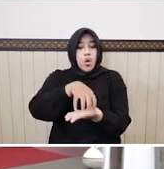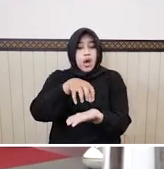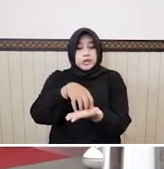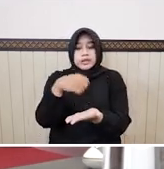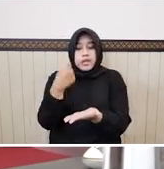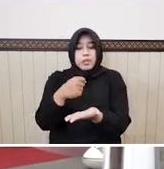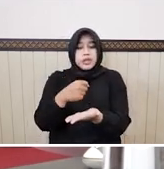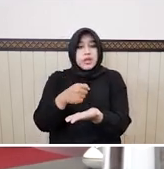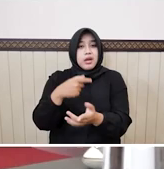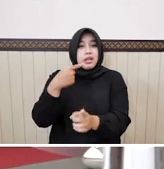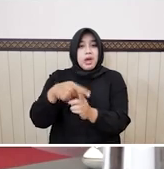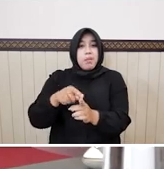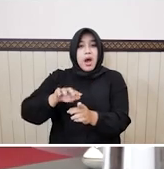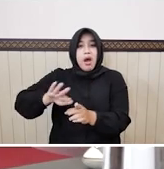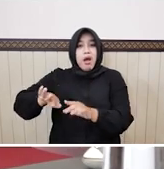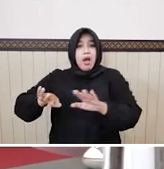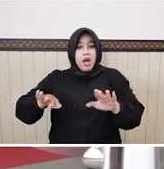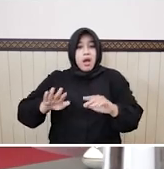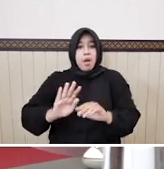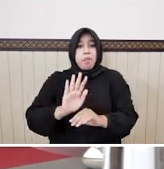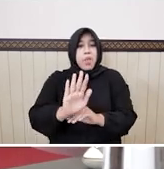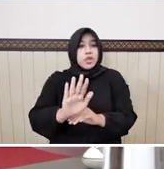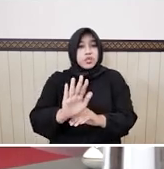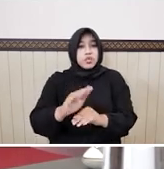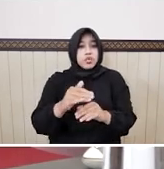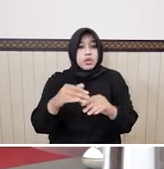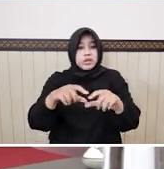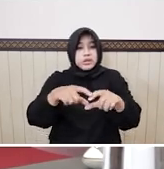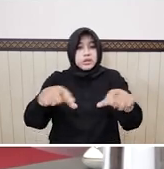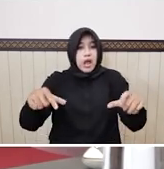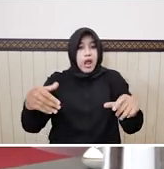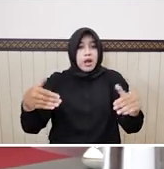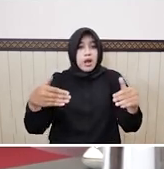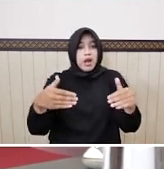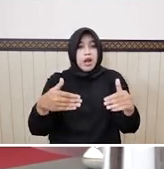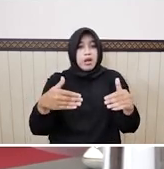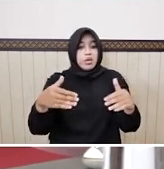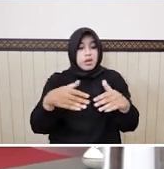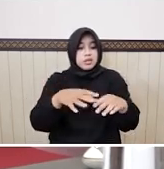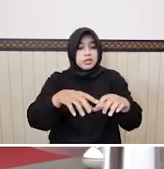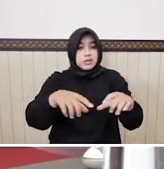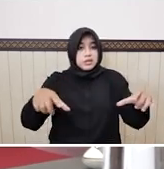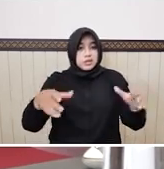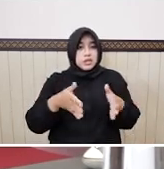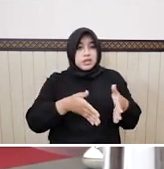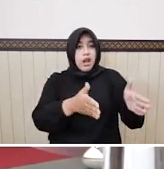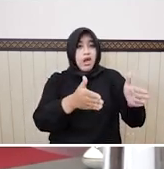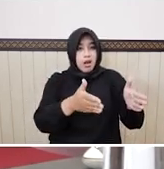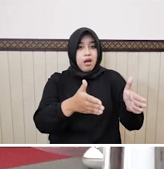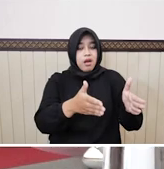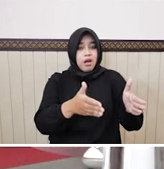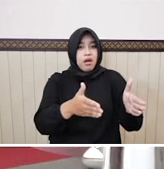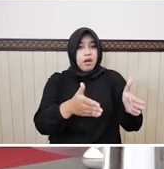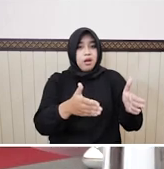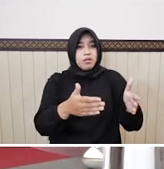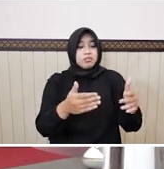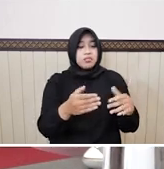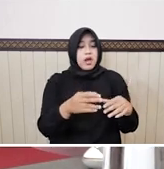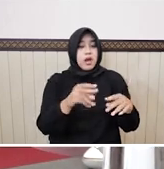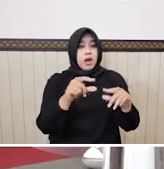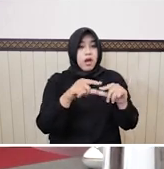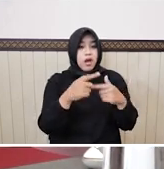dikembangkan mungkin maju juga dah Jalan Raya Jadi mungkin apa ya untuk